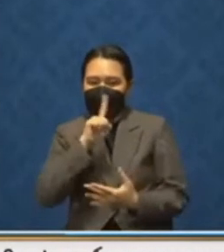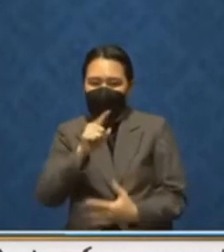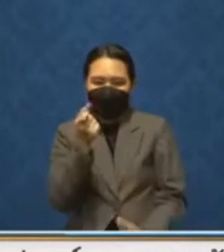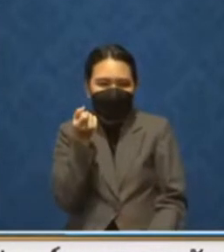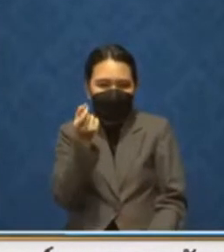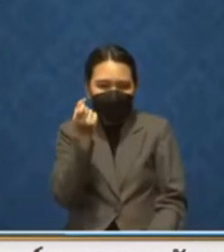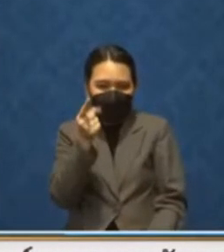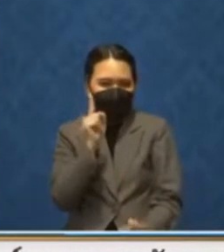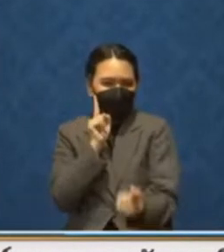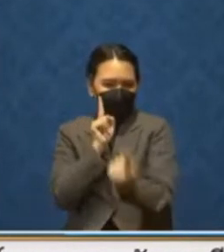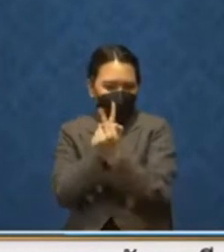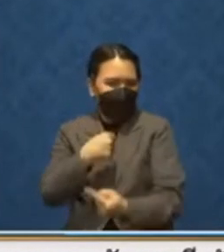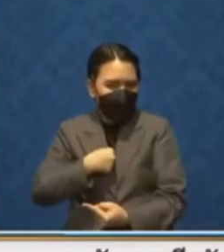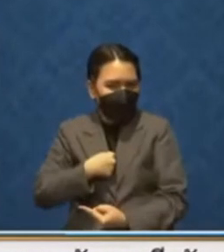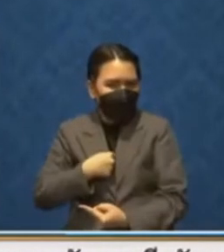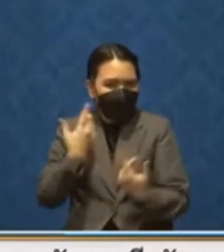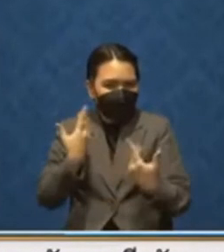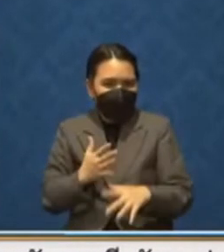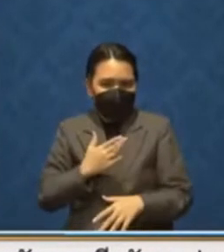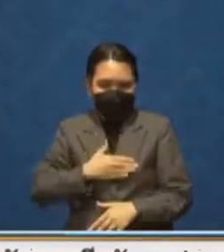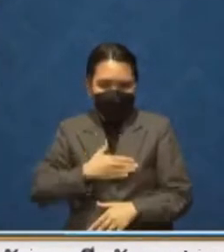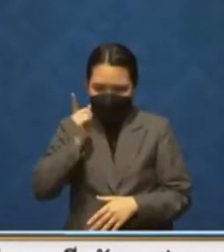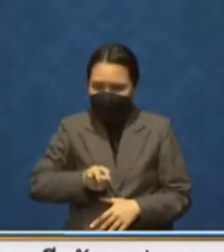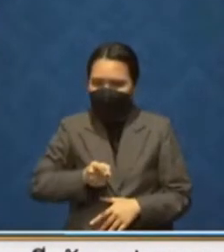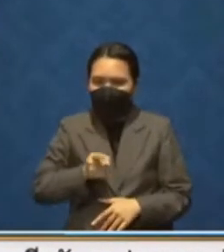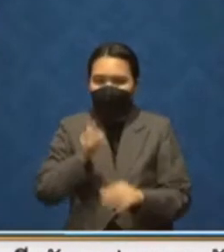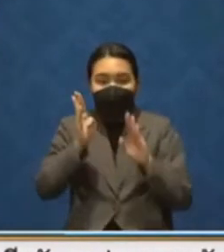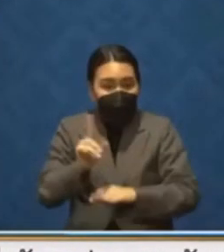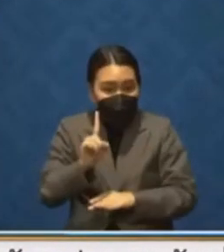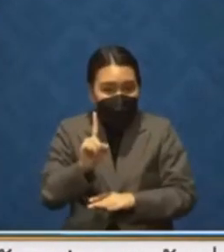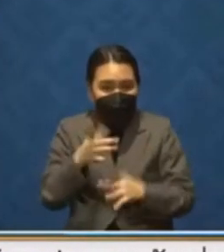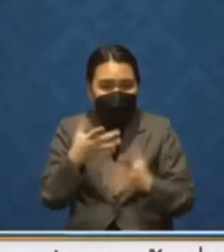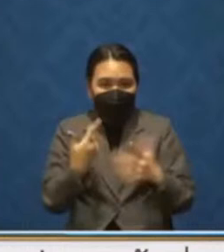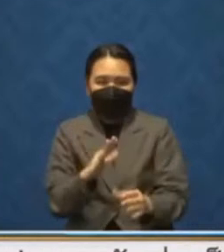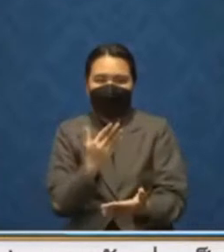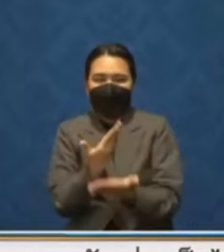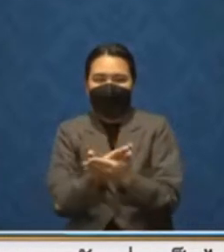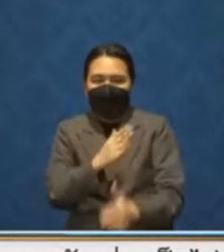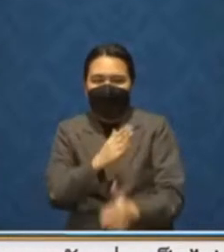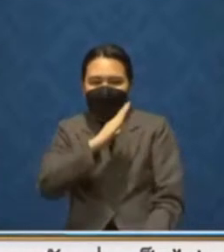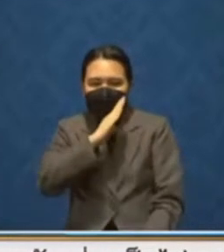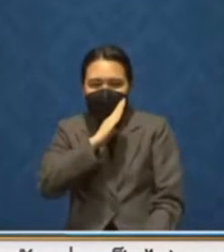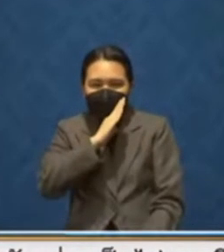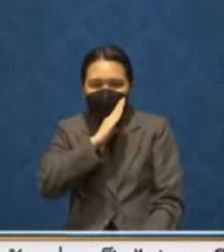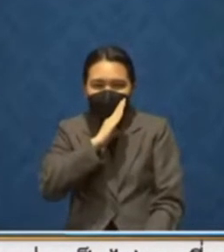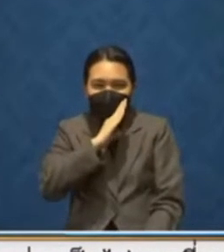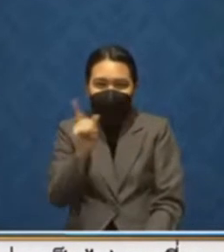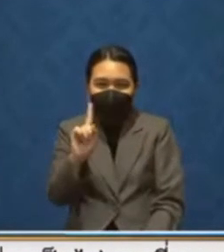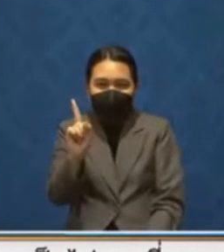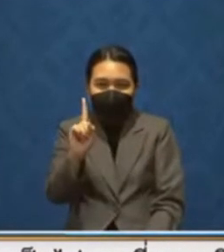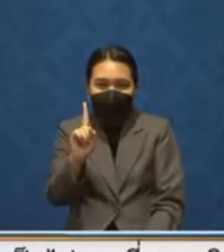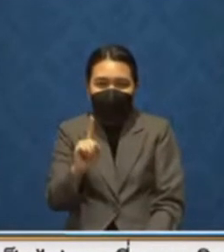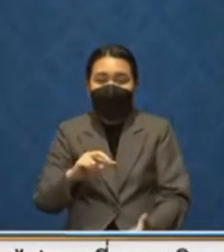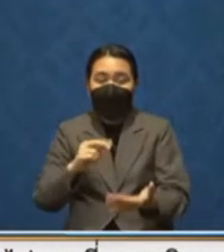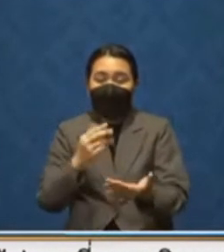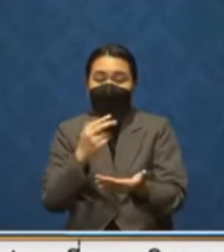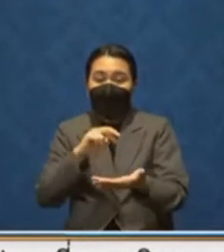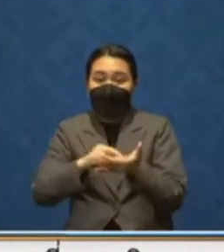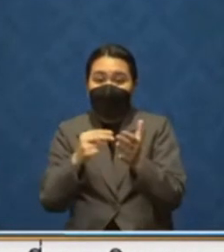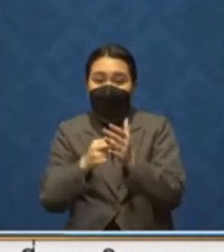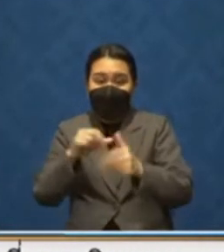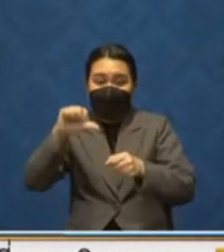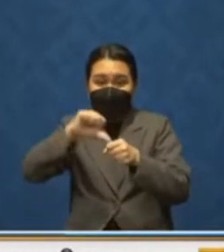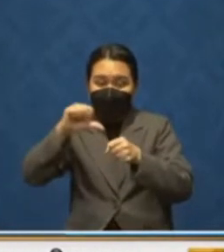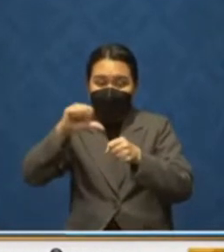กันสถิติจะได้รู้ว่าของจริงเป็นแบบนี้และถ้าทิพย์นี้นะครับคือการไปผูกขาดเอาแหล่งก๊าซ